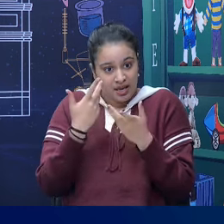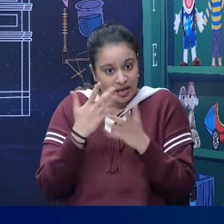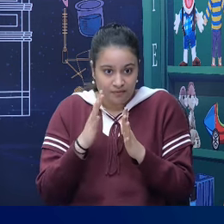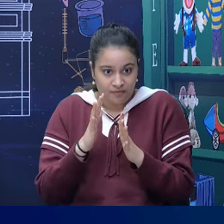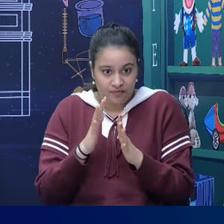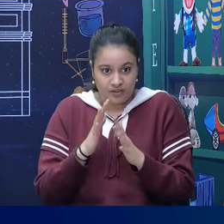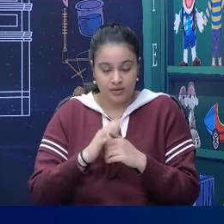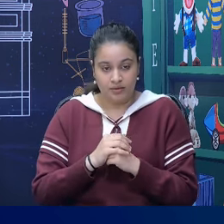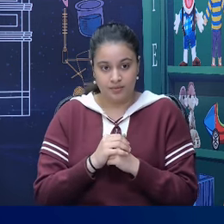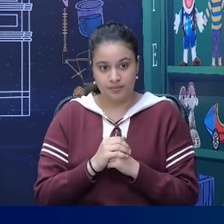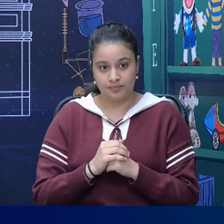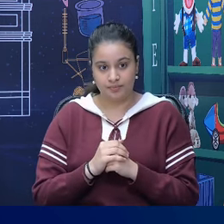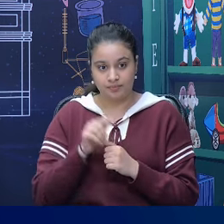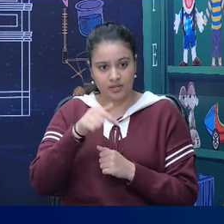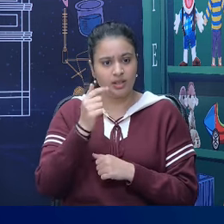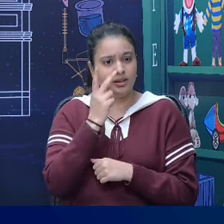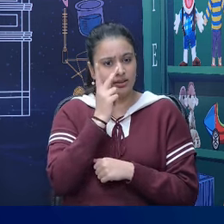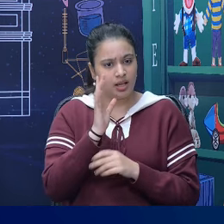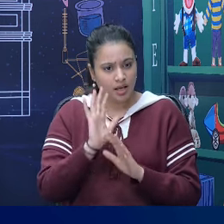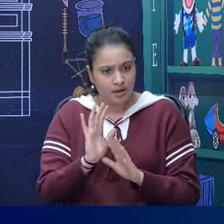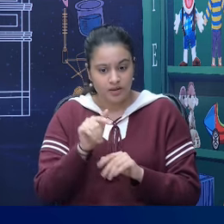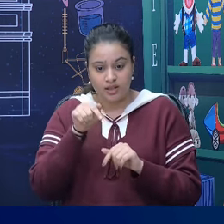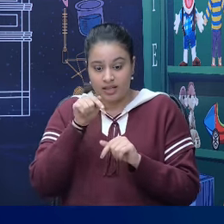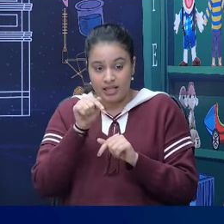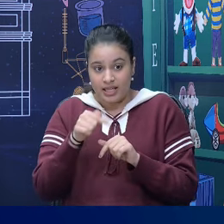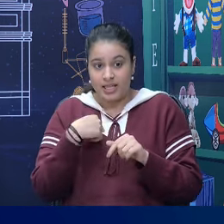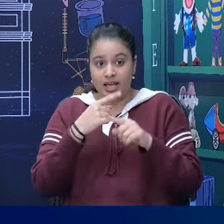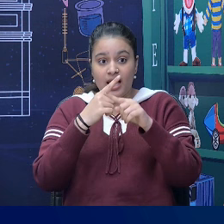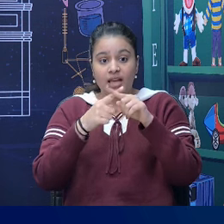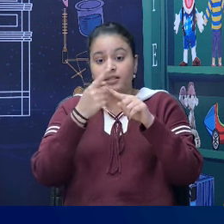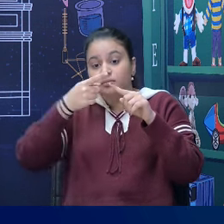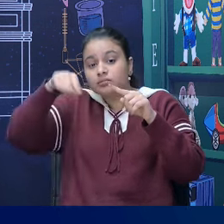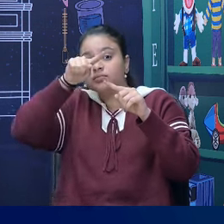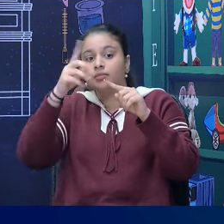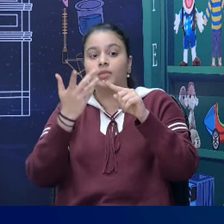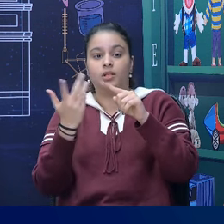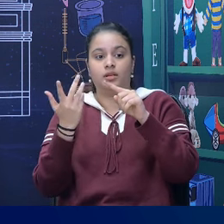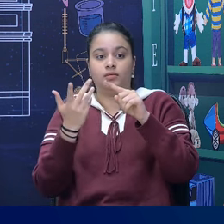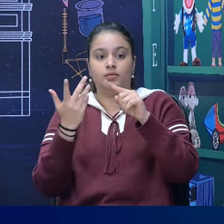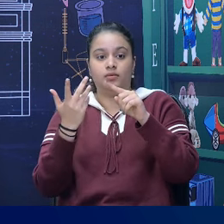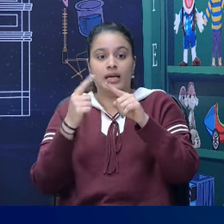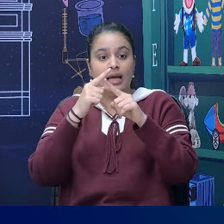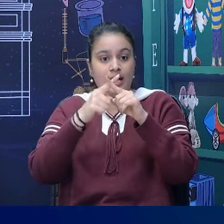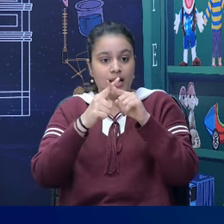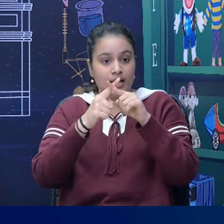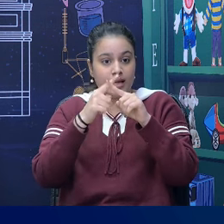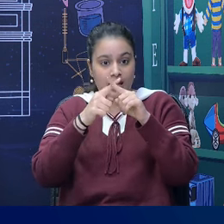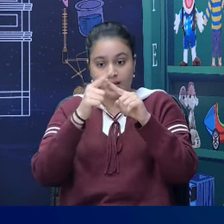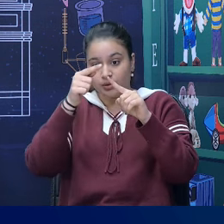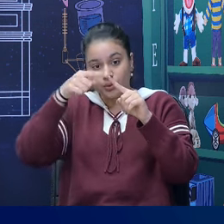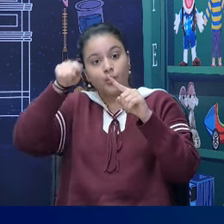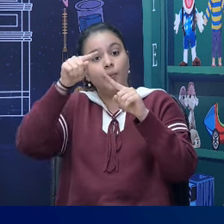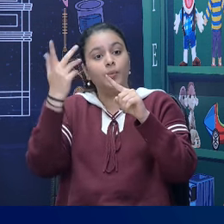हैं यहां पे आप देख पा रहे होंगे कि इसकी x की पावर क्या है यानी कि x का